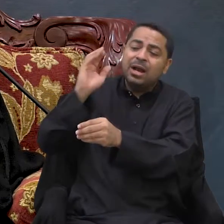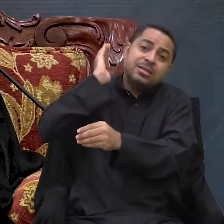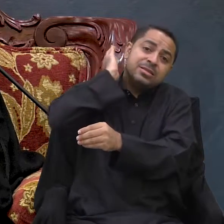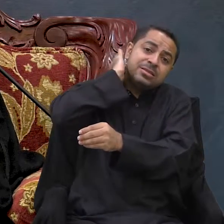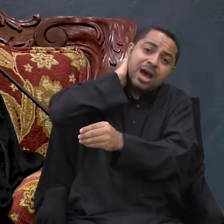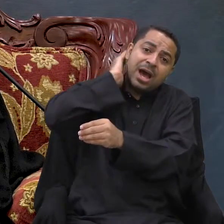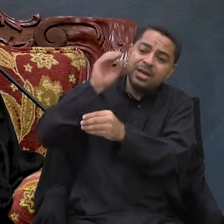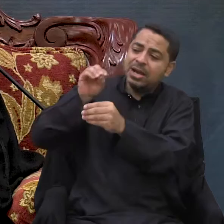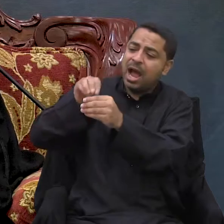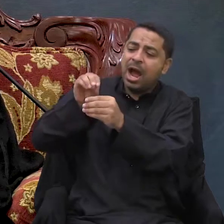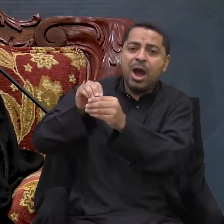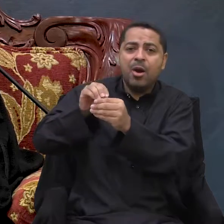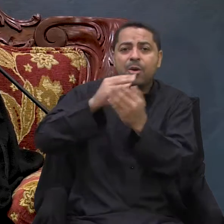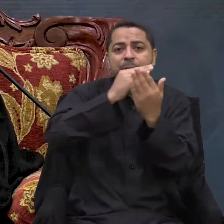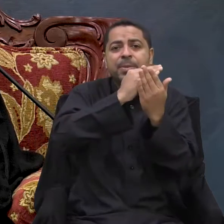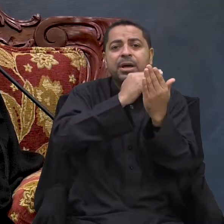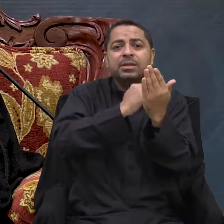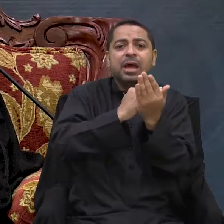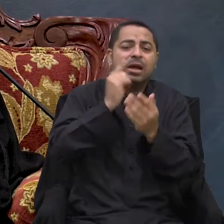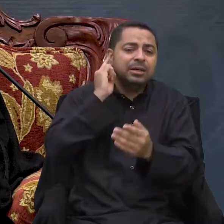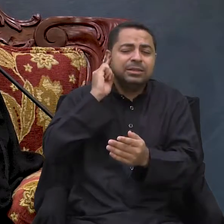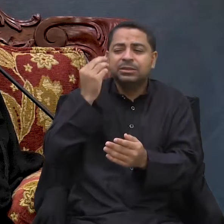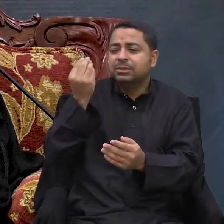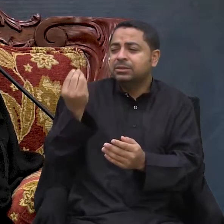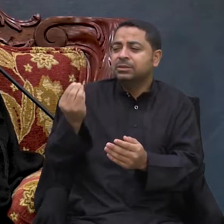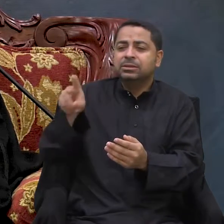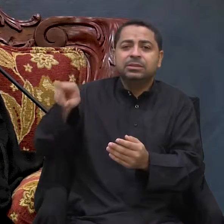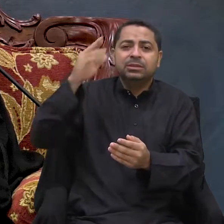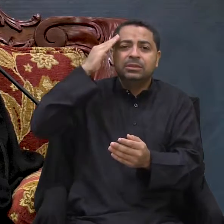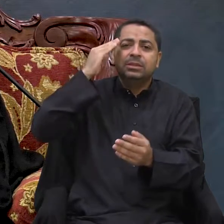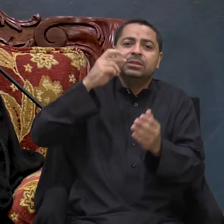أوصيك وصايا فاسمعي،